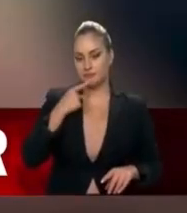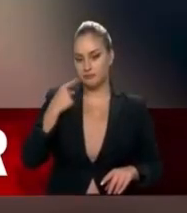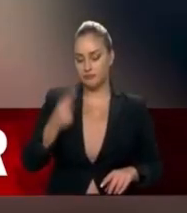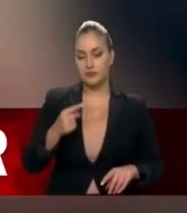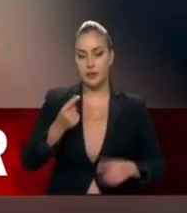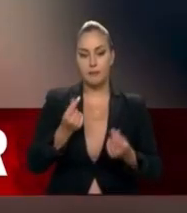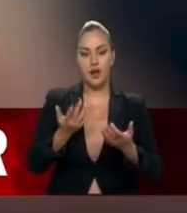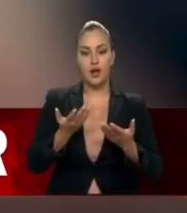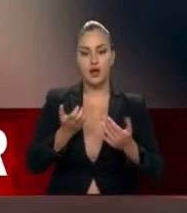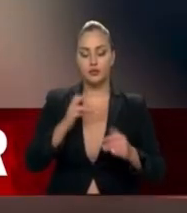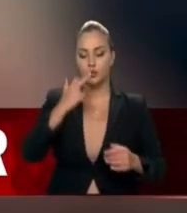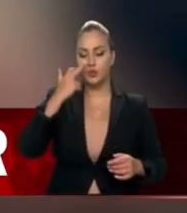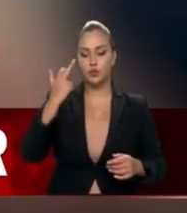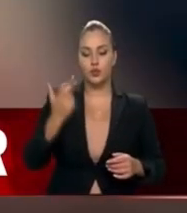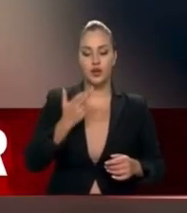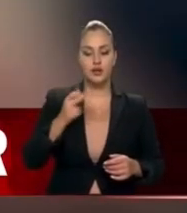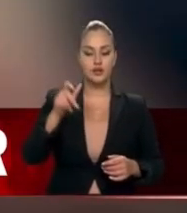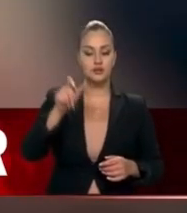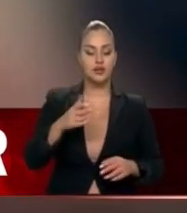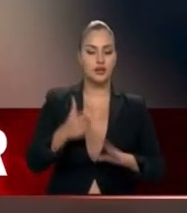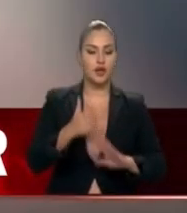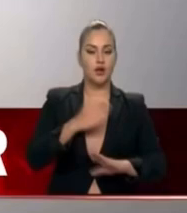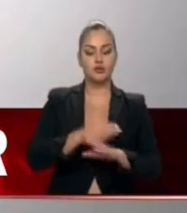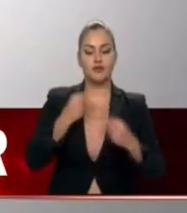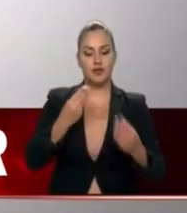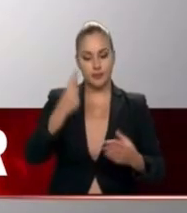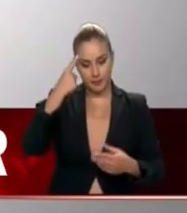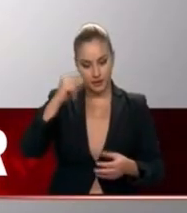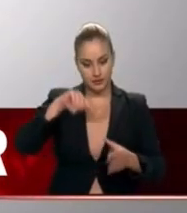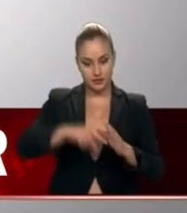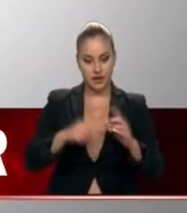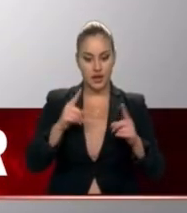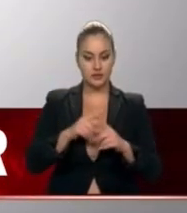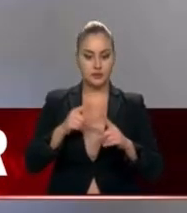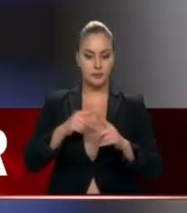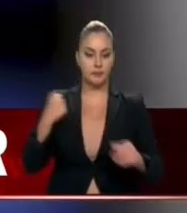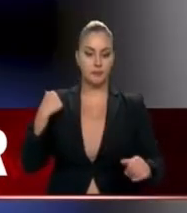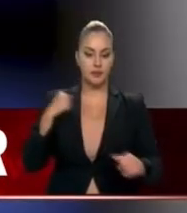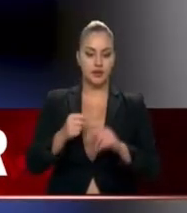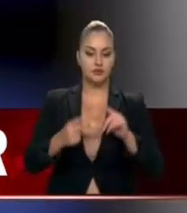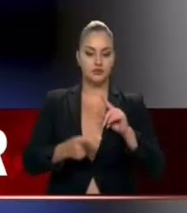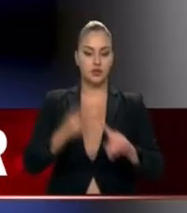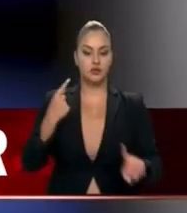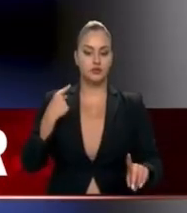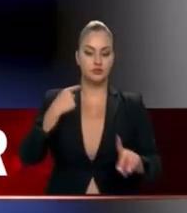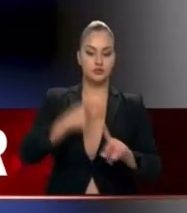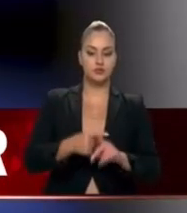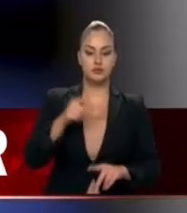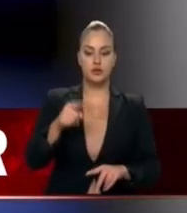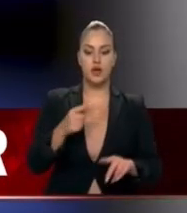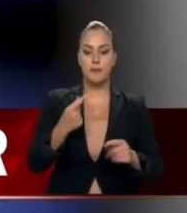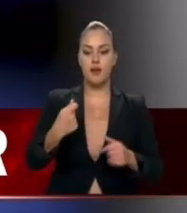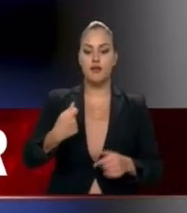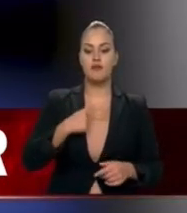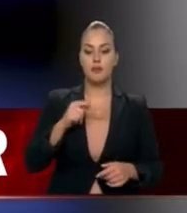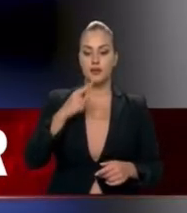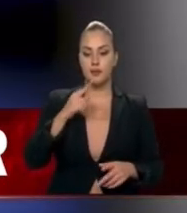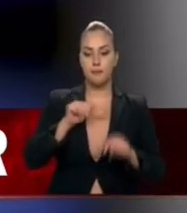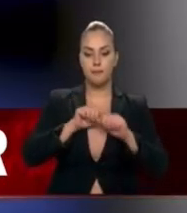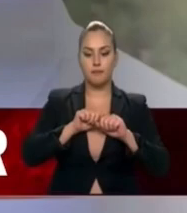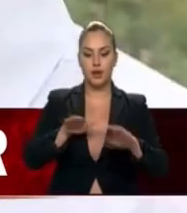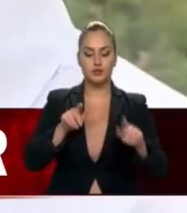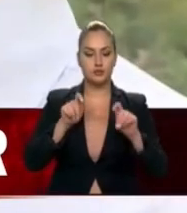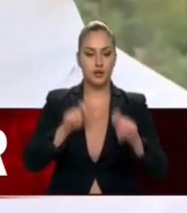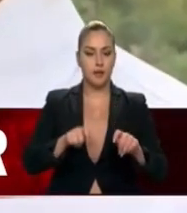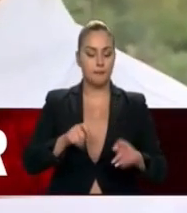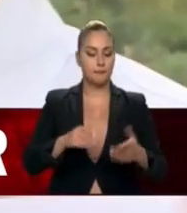Parayı alamayan dolandırıcılar Akkaya'nın daha önce verdiği bilgilerle hesabını bir kez daha çaldı. Üstüne bir de Akkaya paramızı vermedi diye paylaşımlar